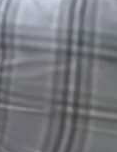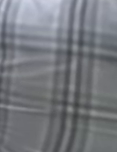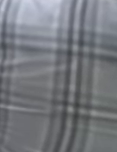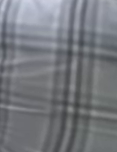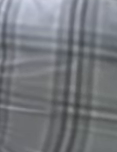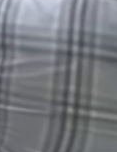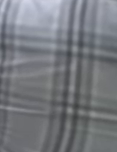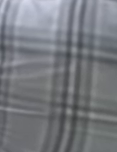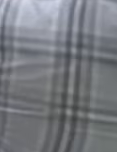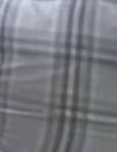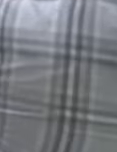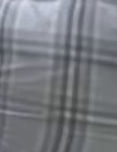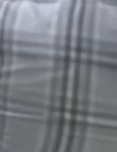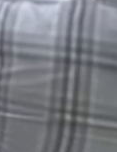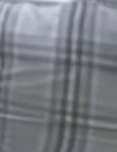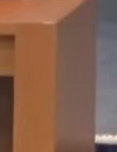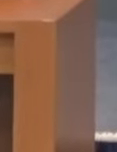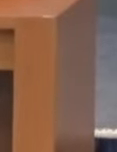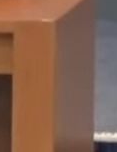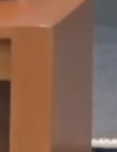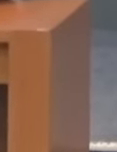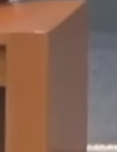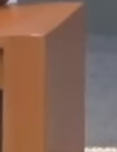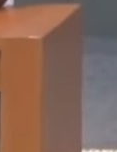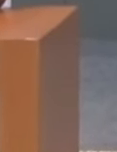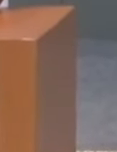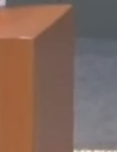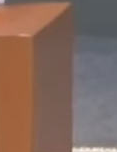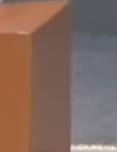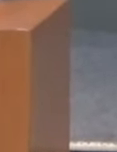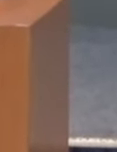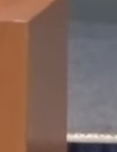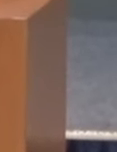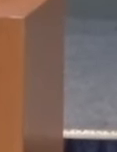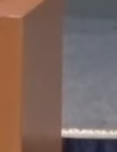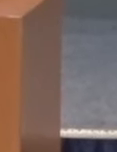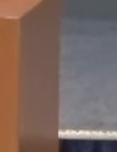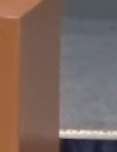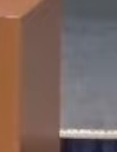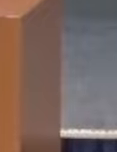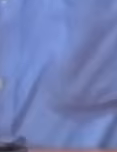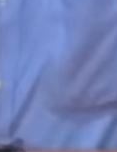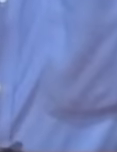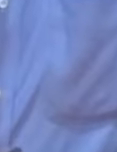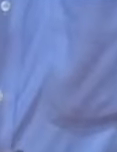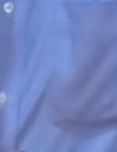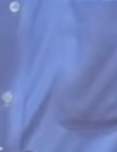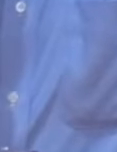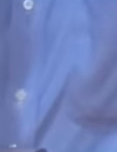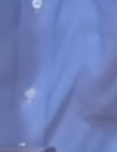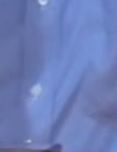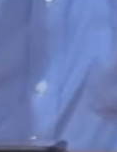setiap pemilih para deklarator juga meminta pemimpin negara menjadi teladan dalam menegakkan aturan hukum dan etika publik demi